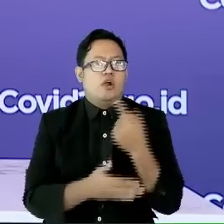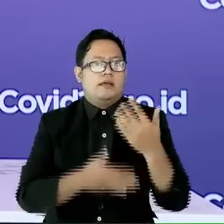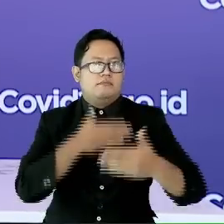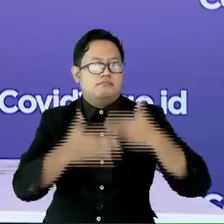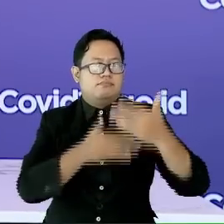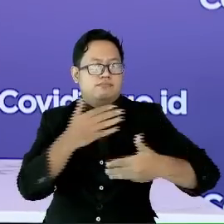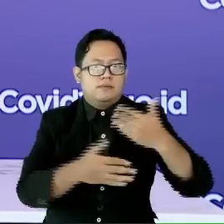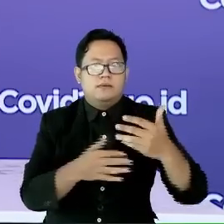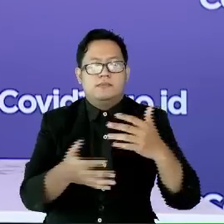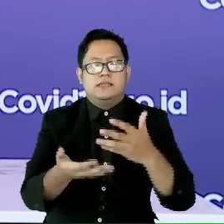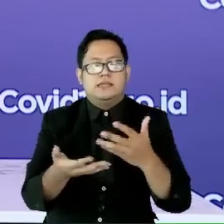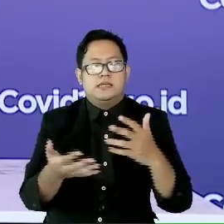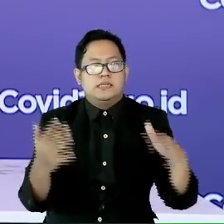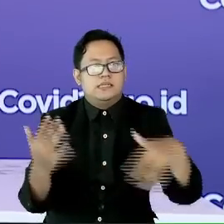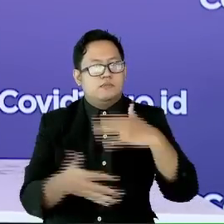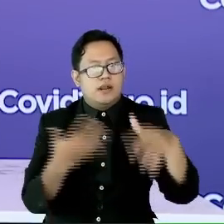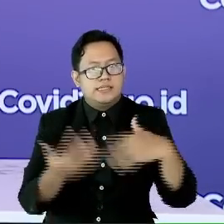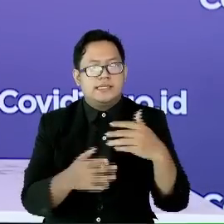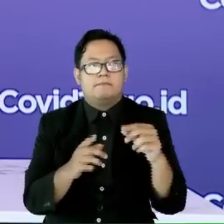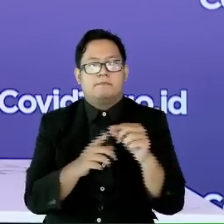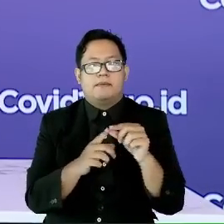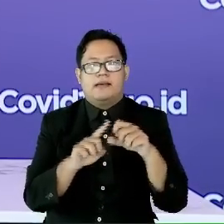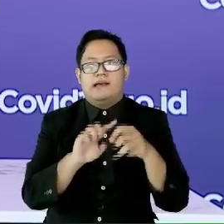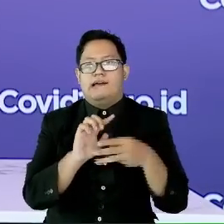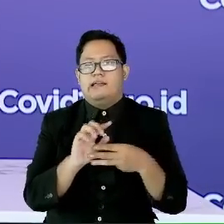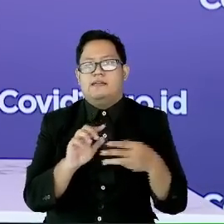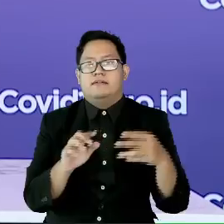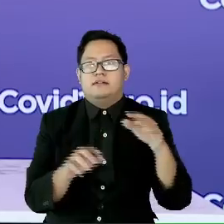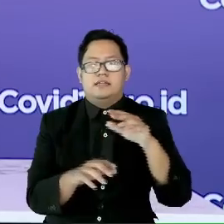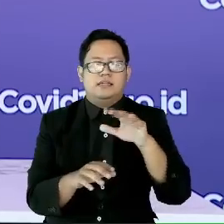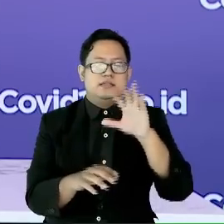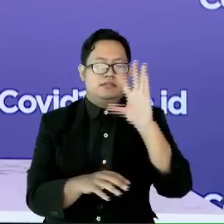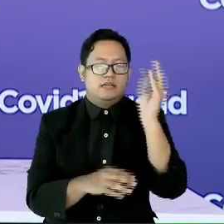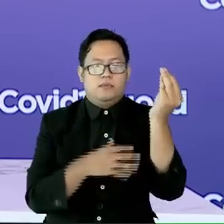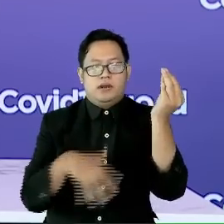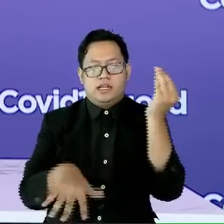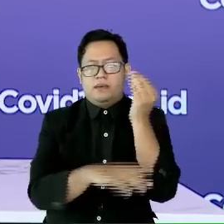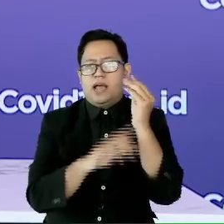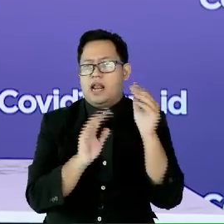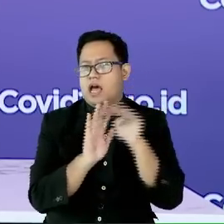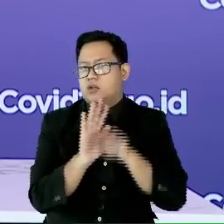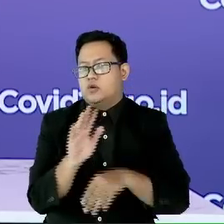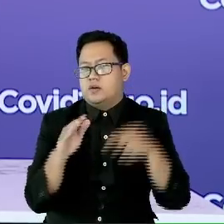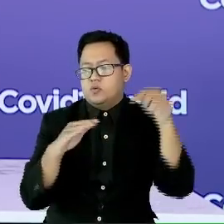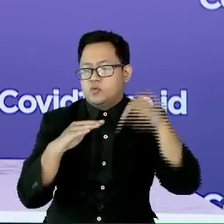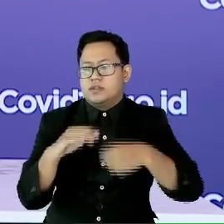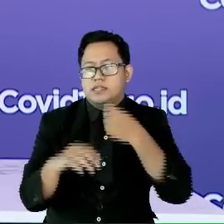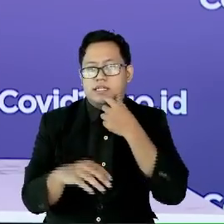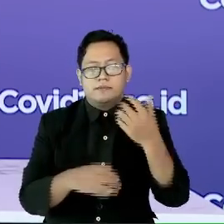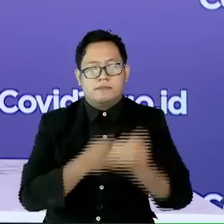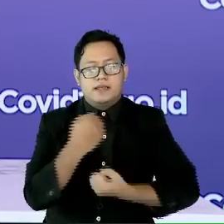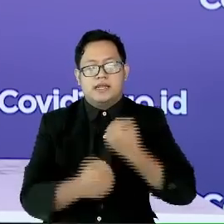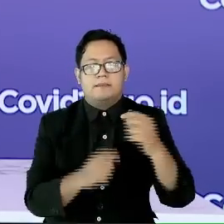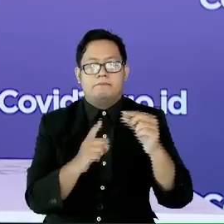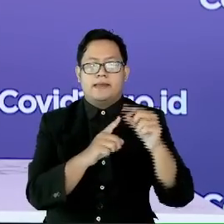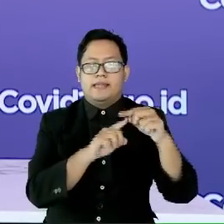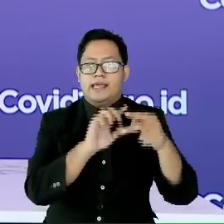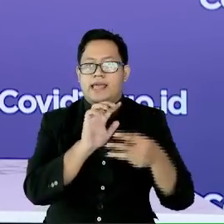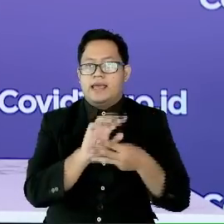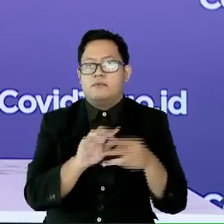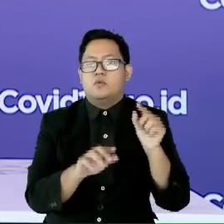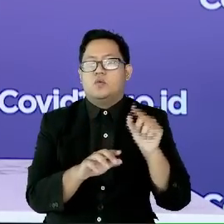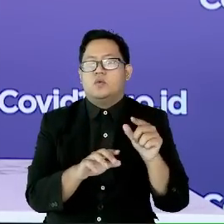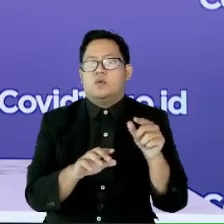pelaksanaan simulasi PTM di Jabodetabek. Apakah ada aturan yang terperinci terkait pelaksanaan PTM ini, terutama untuk